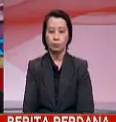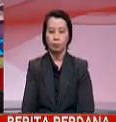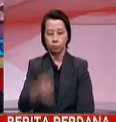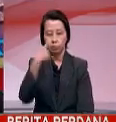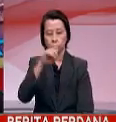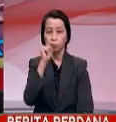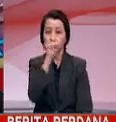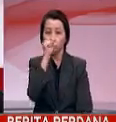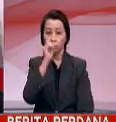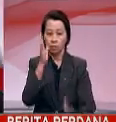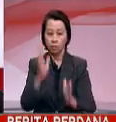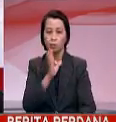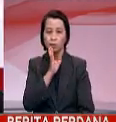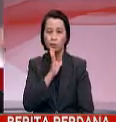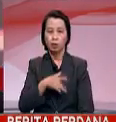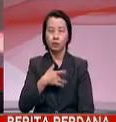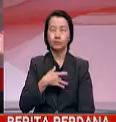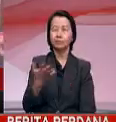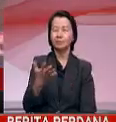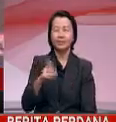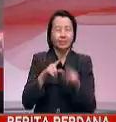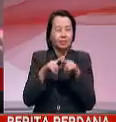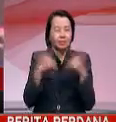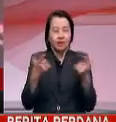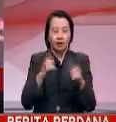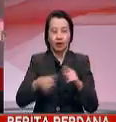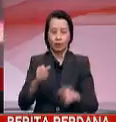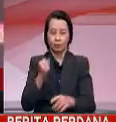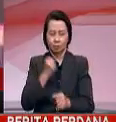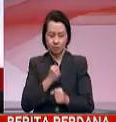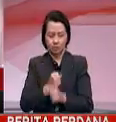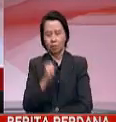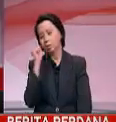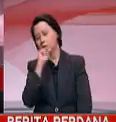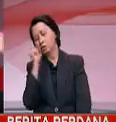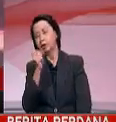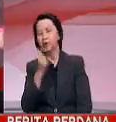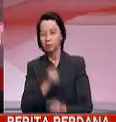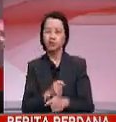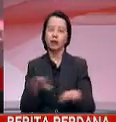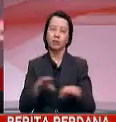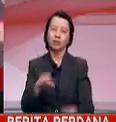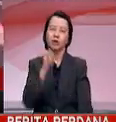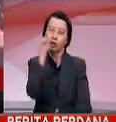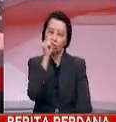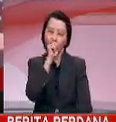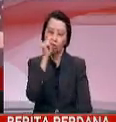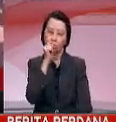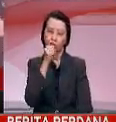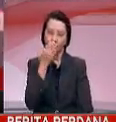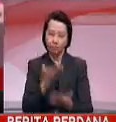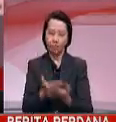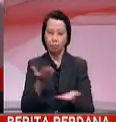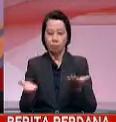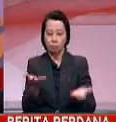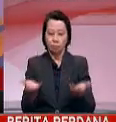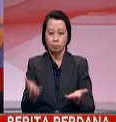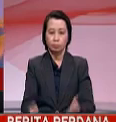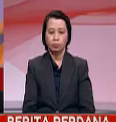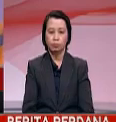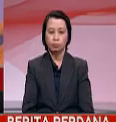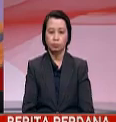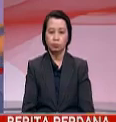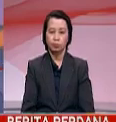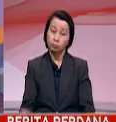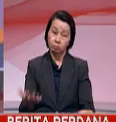Bagi penyanyi pula, mereka mengakui terasa sedikit berbeza, namun tugas sebagai penghibur tetap dilaksana sebaik mungkin. Vibe dia